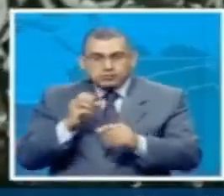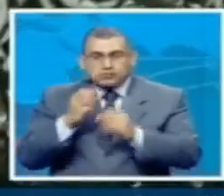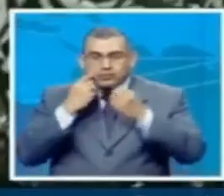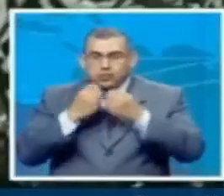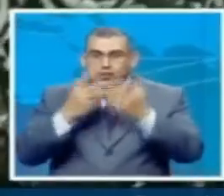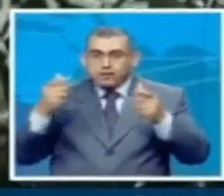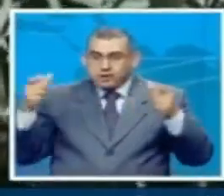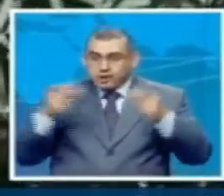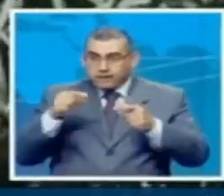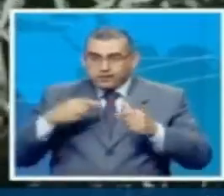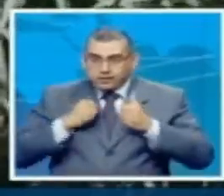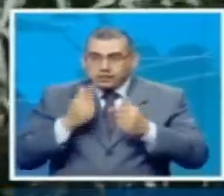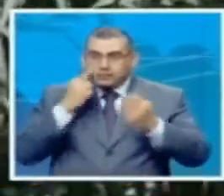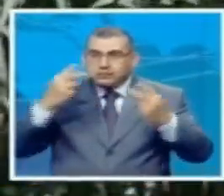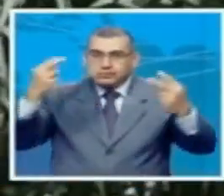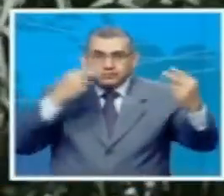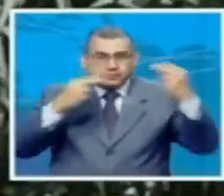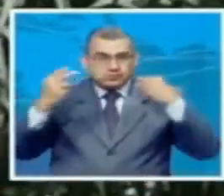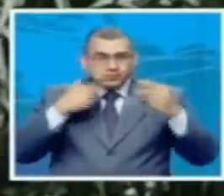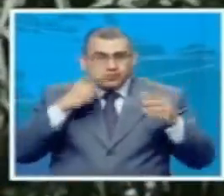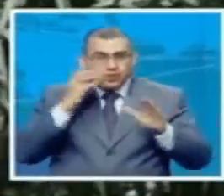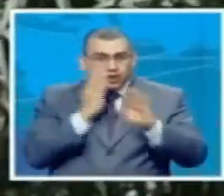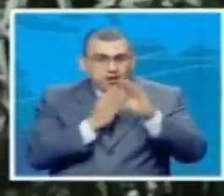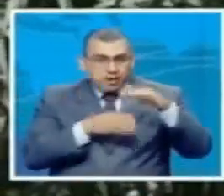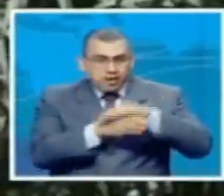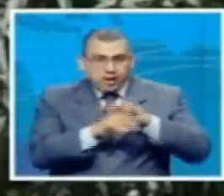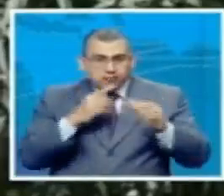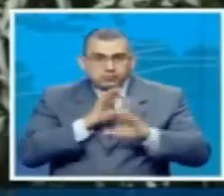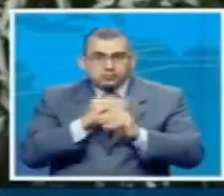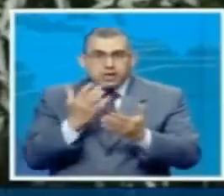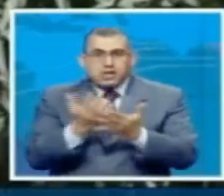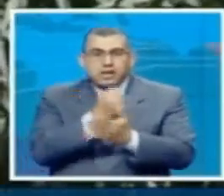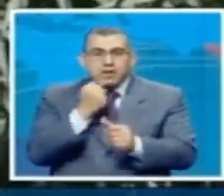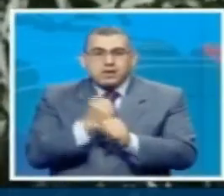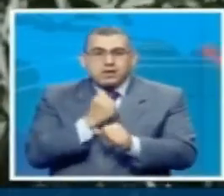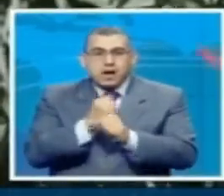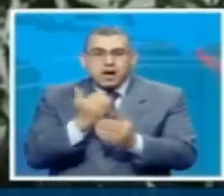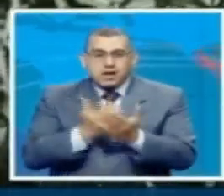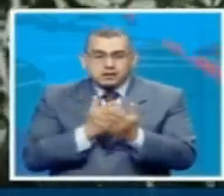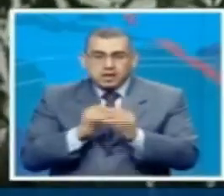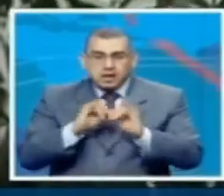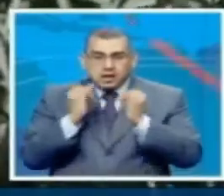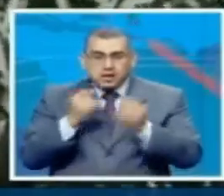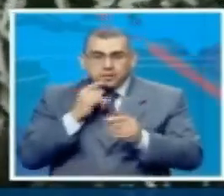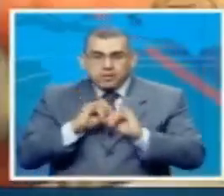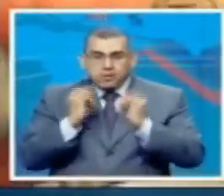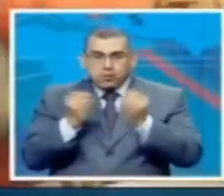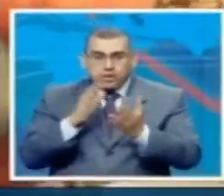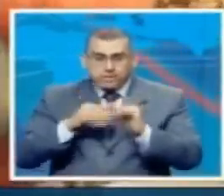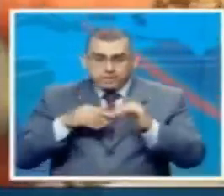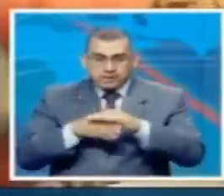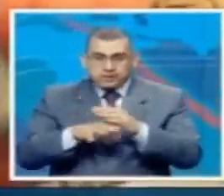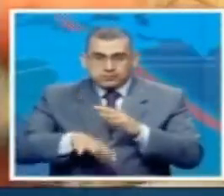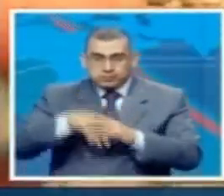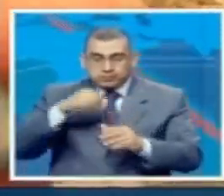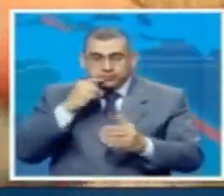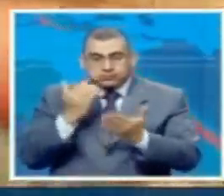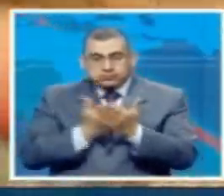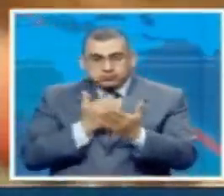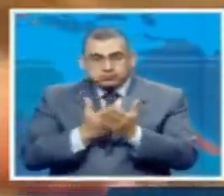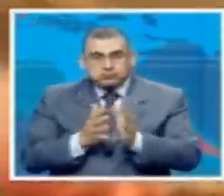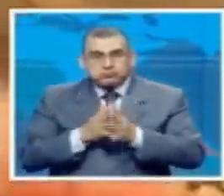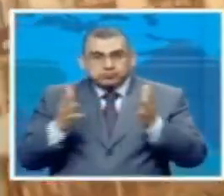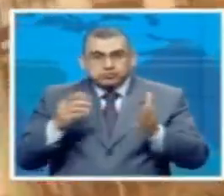المبادرات الحكوميه اللي بتتعمل اللي من هدفها التمكين الاقتصادي والاجتماعي للمجتمع المحلي بصفه عامه وده بينمي